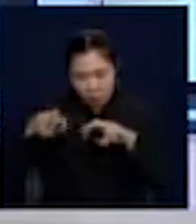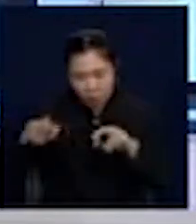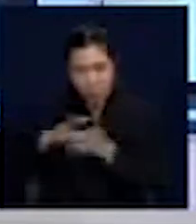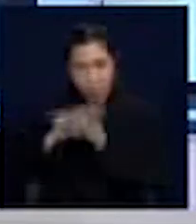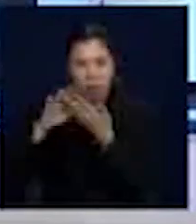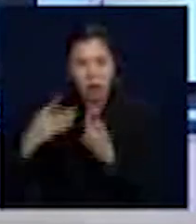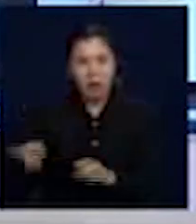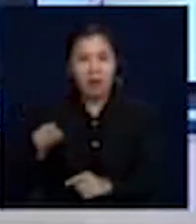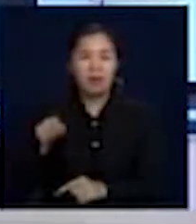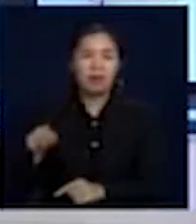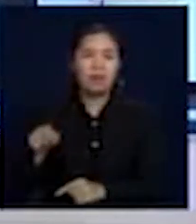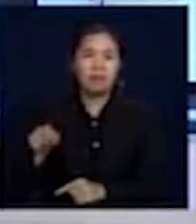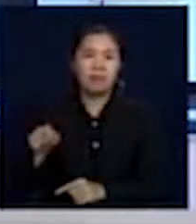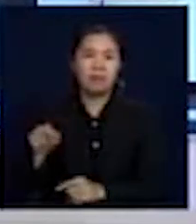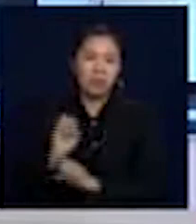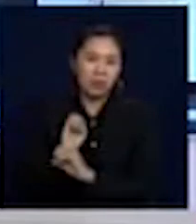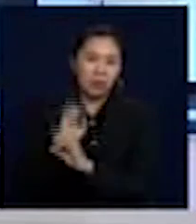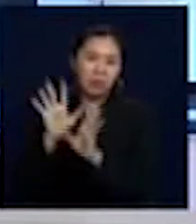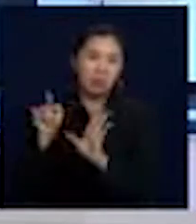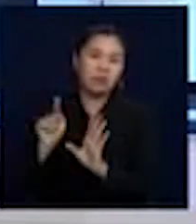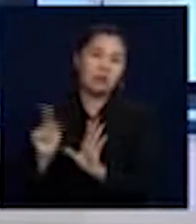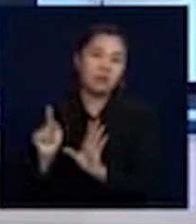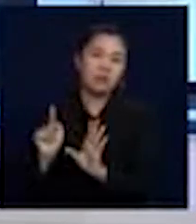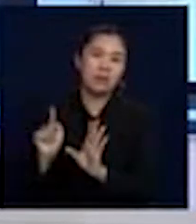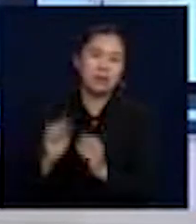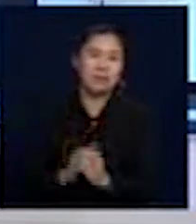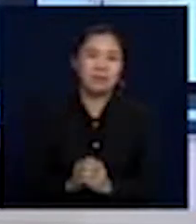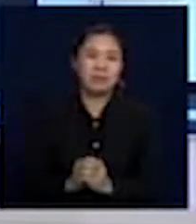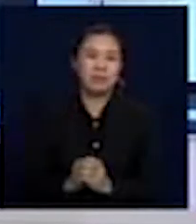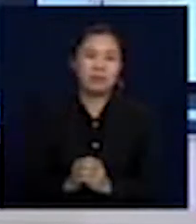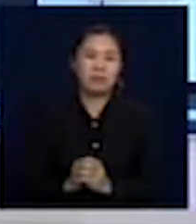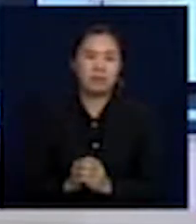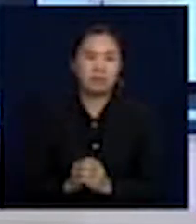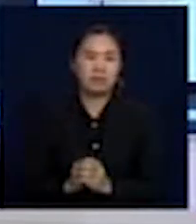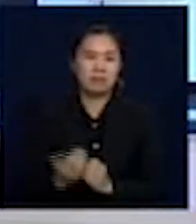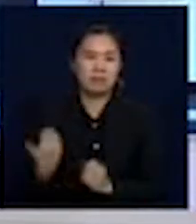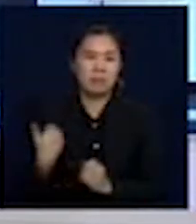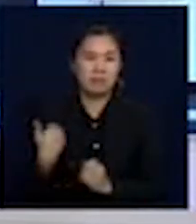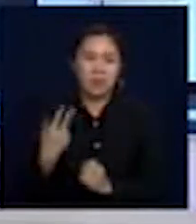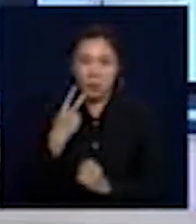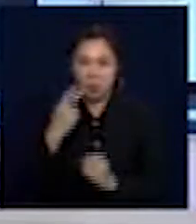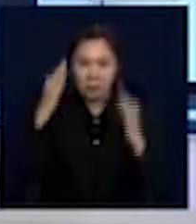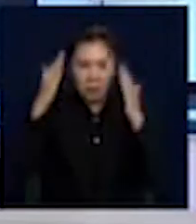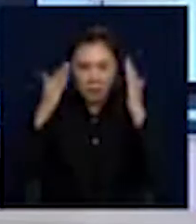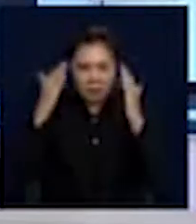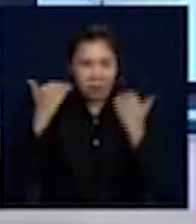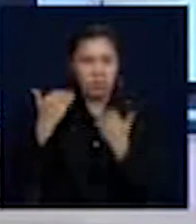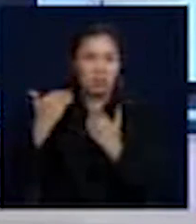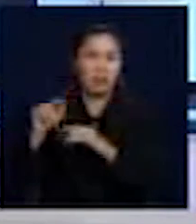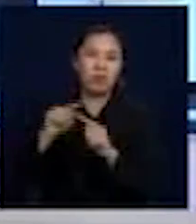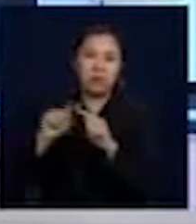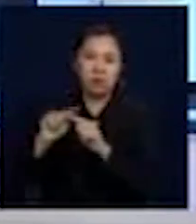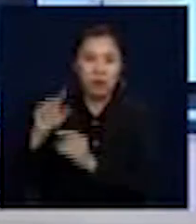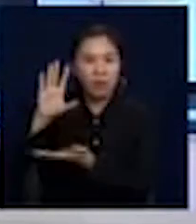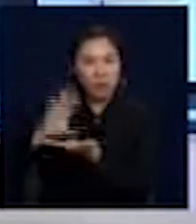ส่งคนทั้งไปจีนส่งคนที่สรรพากรขออภัยศุลกากรส่งนะฮะส่งไปจีนส่งไปมาเลเซียปรากฏว่ามี